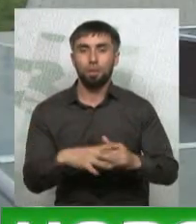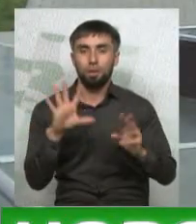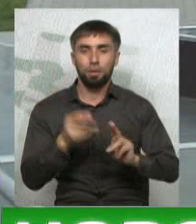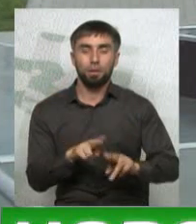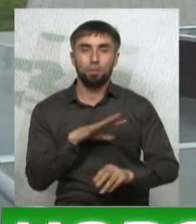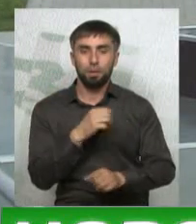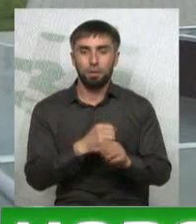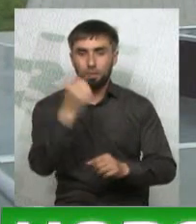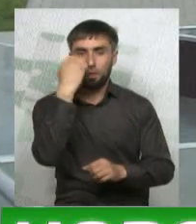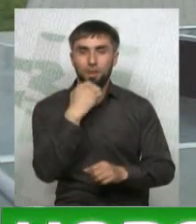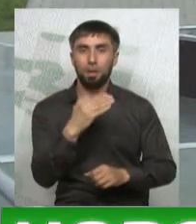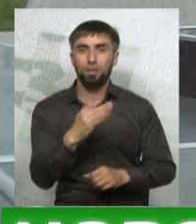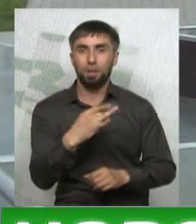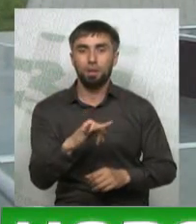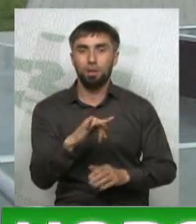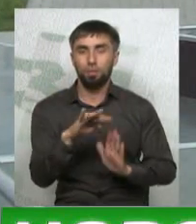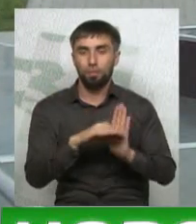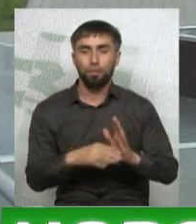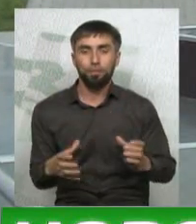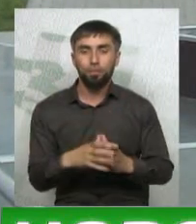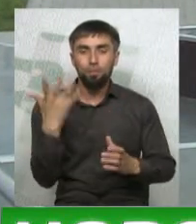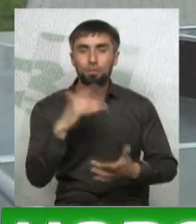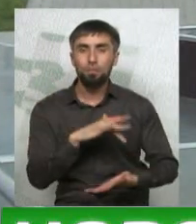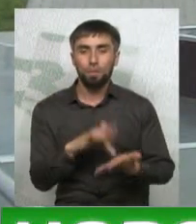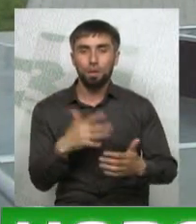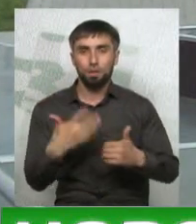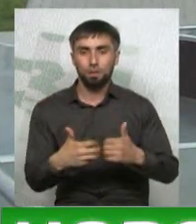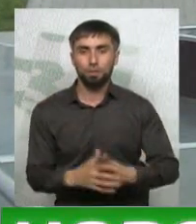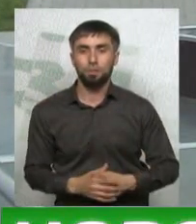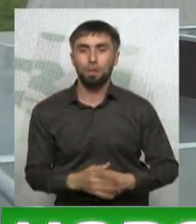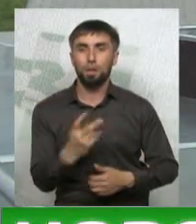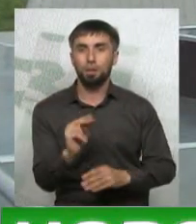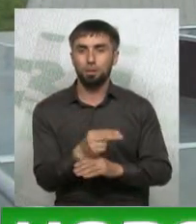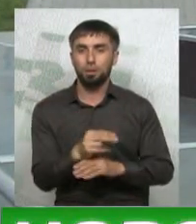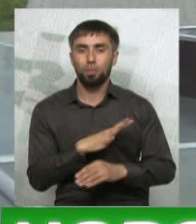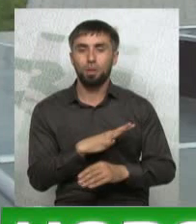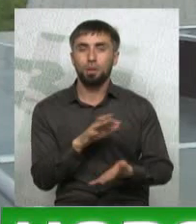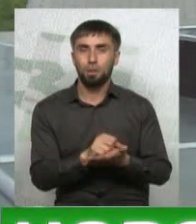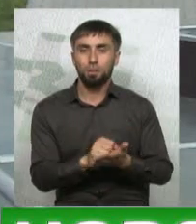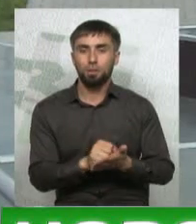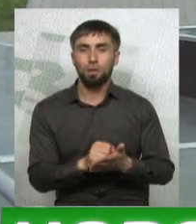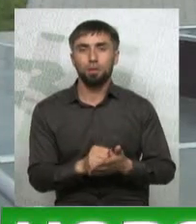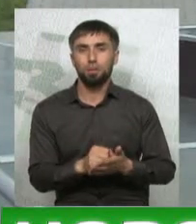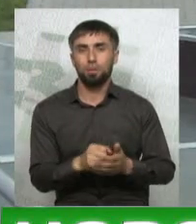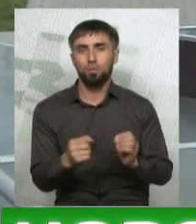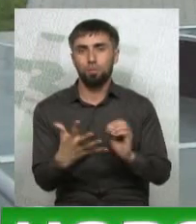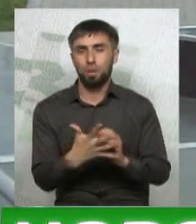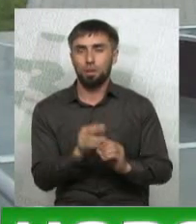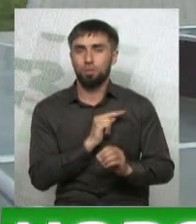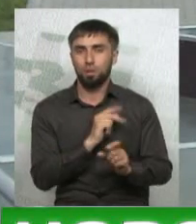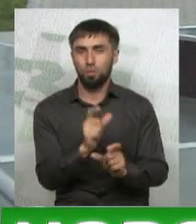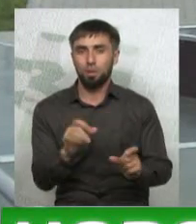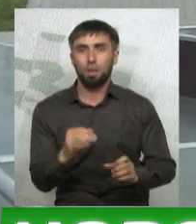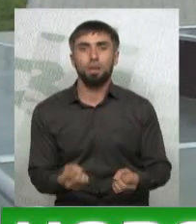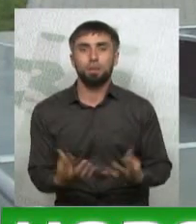было сделано благодаря федеральной программе формирования комфортной городской среды. На благоустройство было задействовано более 15 рабочих специалистов